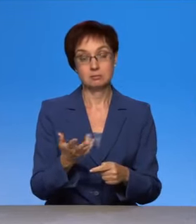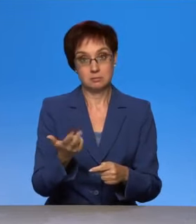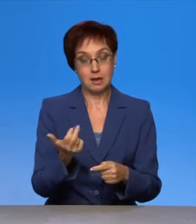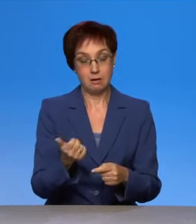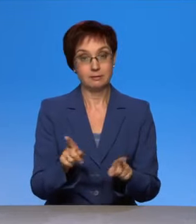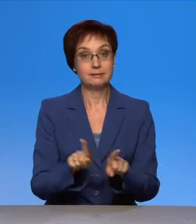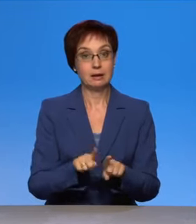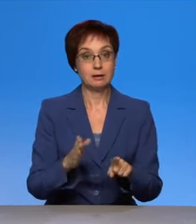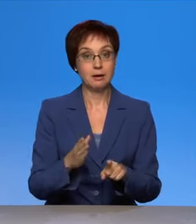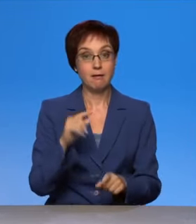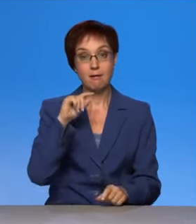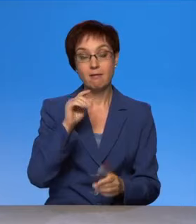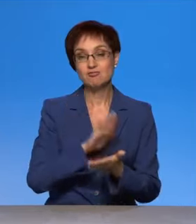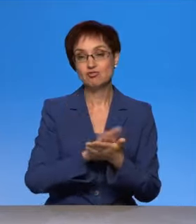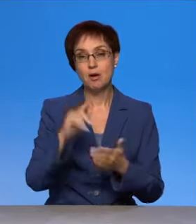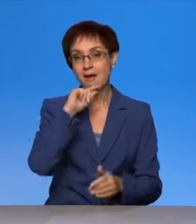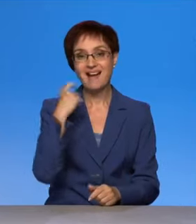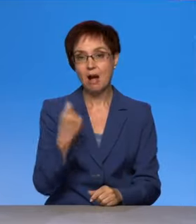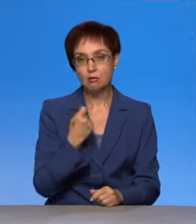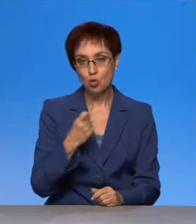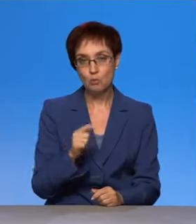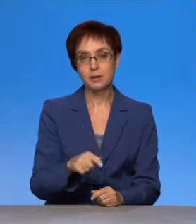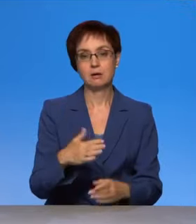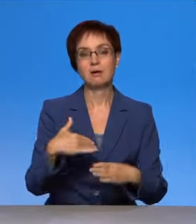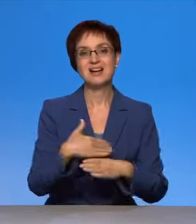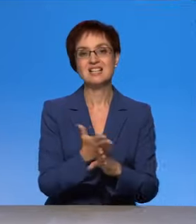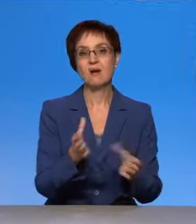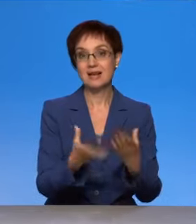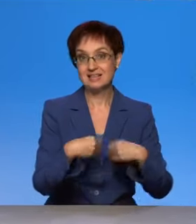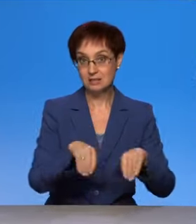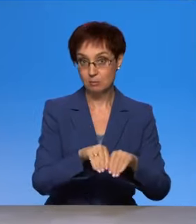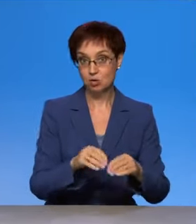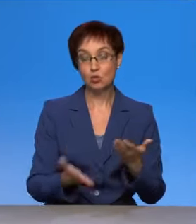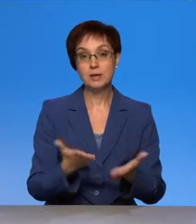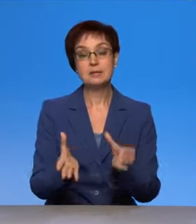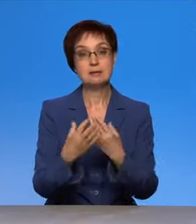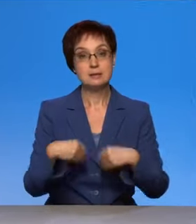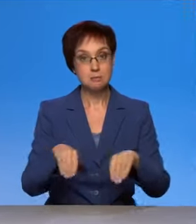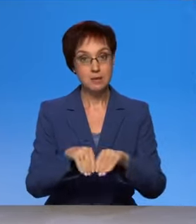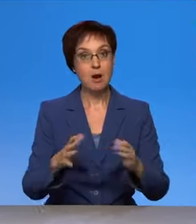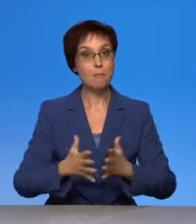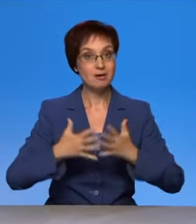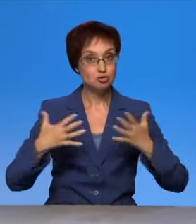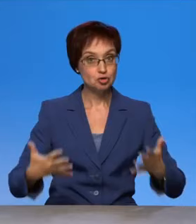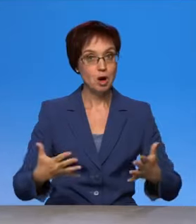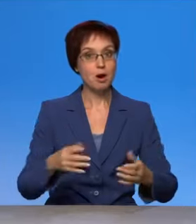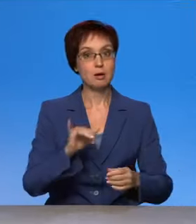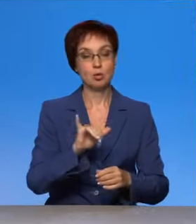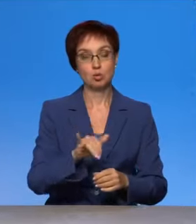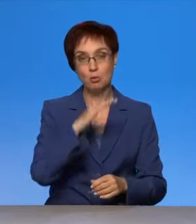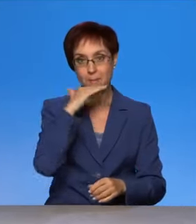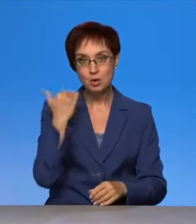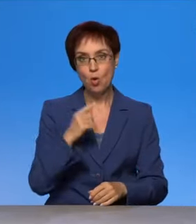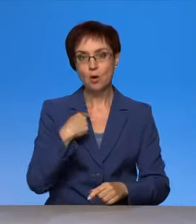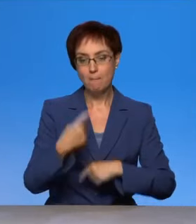Это чистая экономика. Чистая экономика. Потому что если семья большая, многопоколенная, она живет в каком-то большом доме, что у них есть? Там, например,